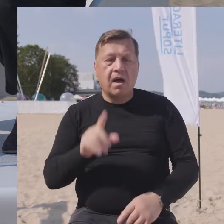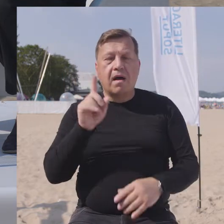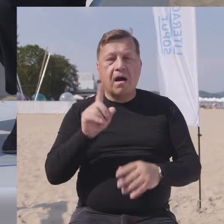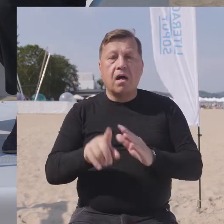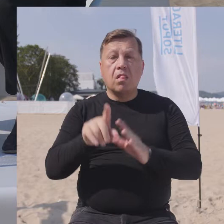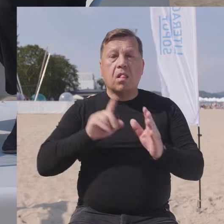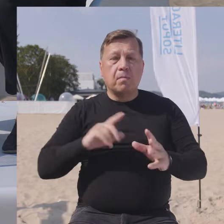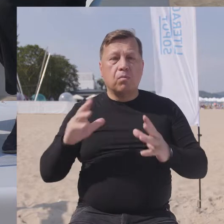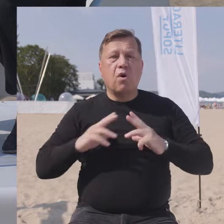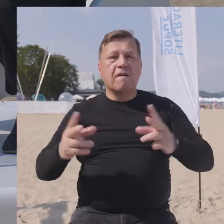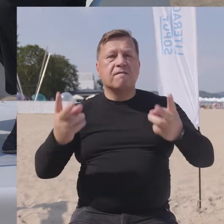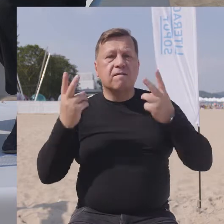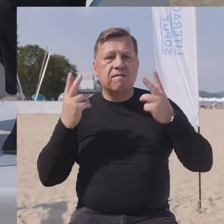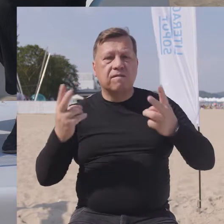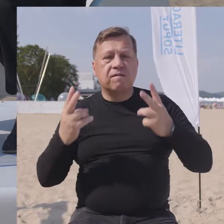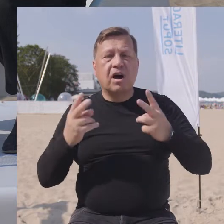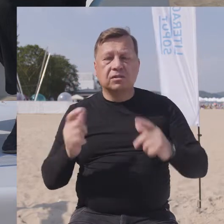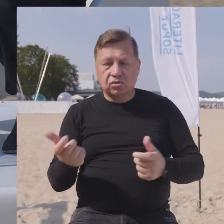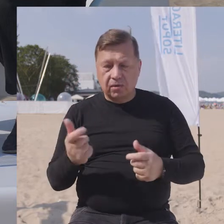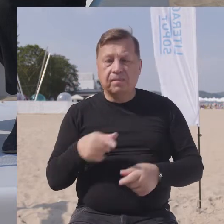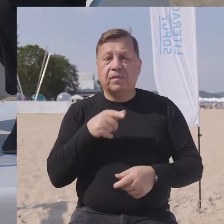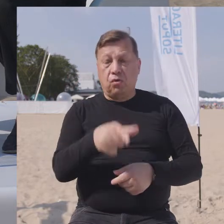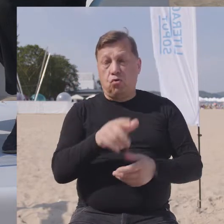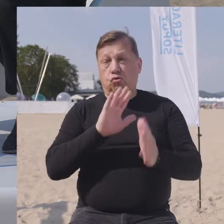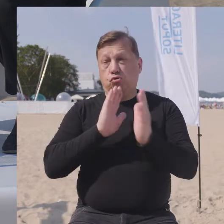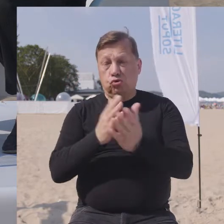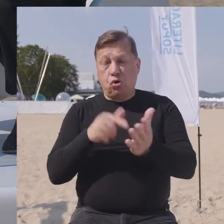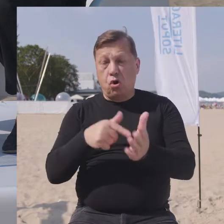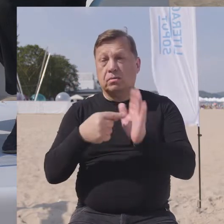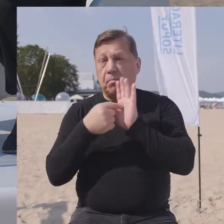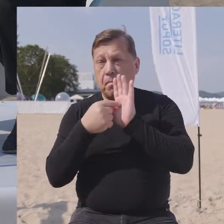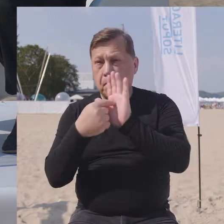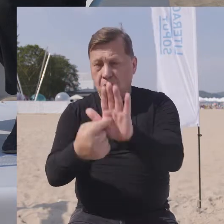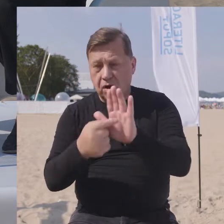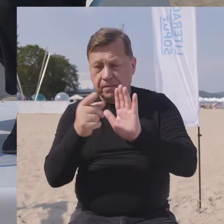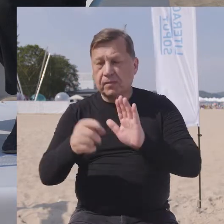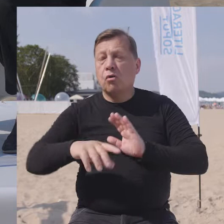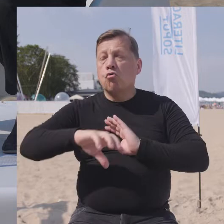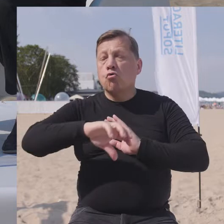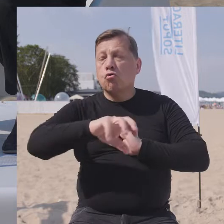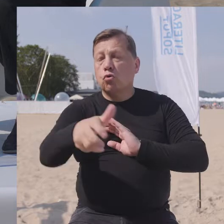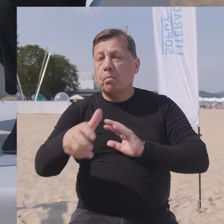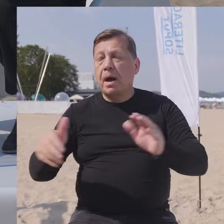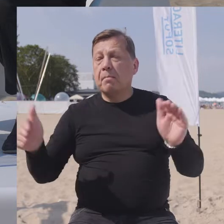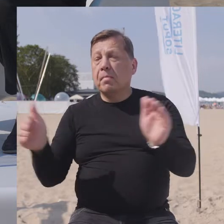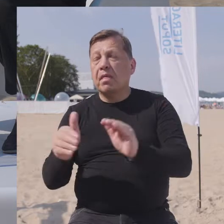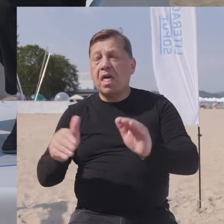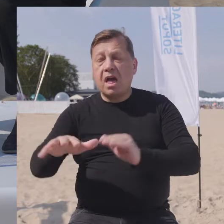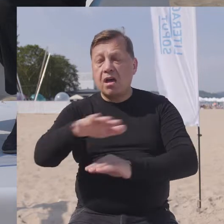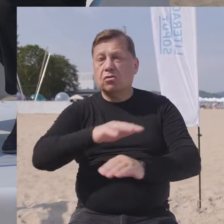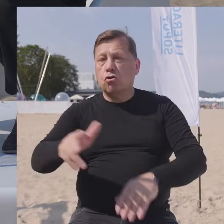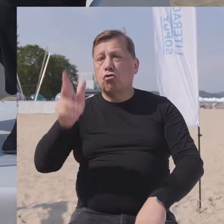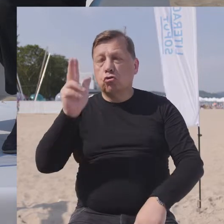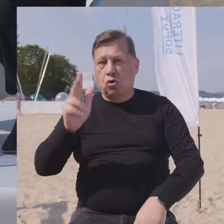co to też jest ważne w tej książce, to pokazanie, że tą grupą mniejszościową może być każdy i każda z